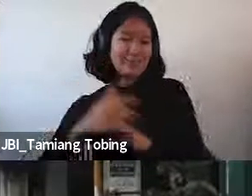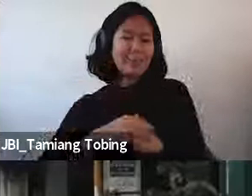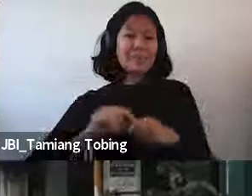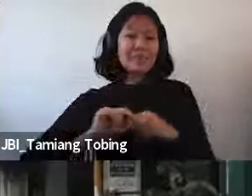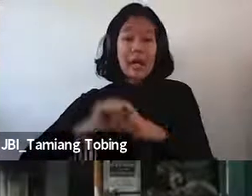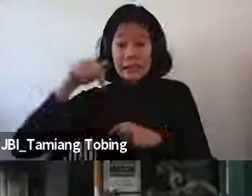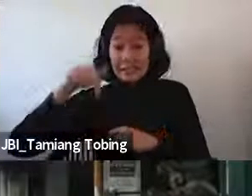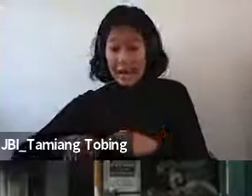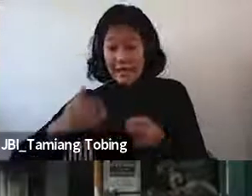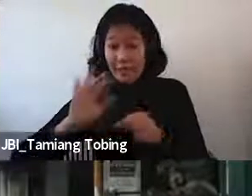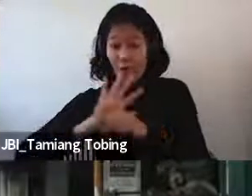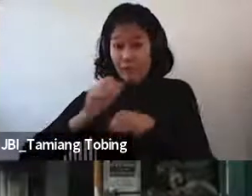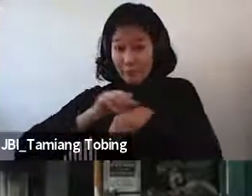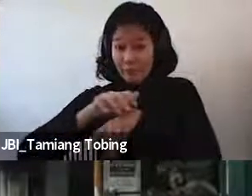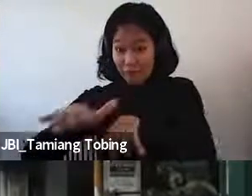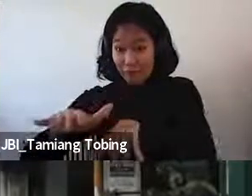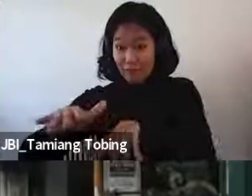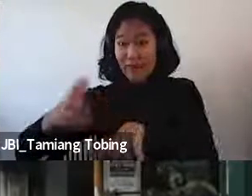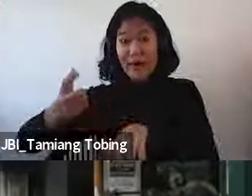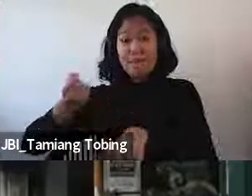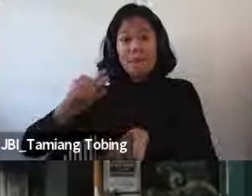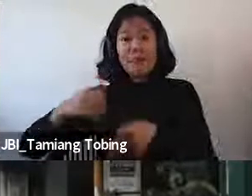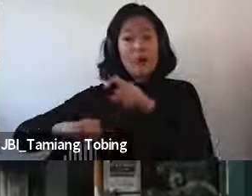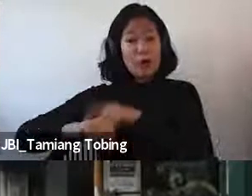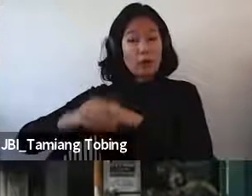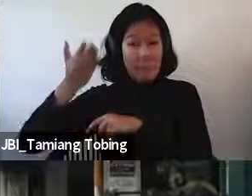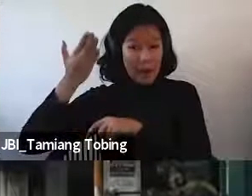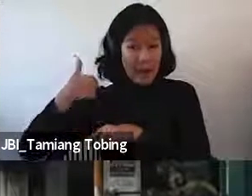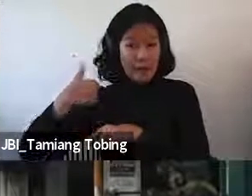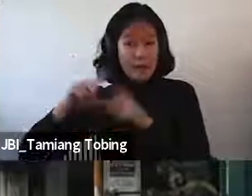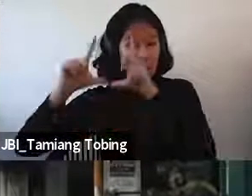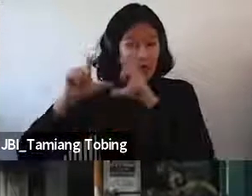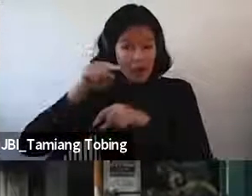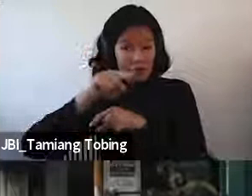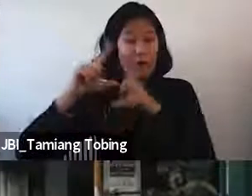ke sana ya, beberapa waktu lalu pada waktu kami mengambil foto ini,